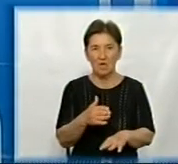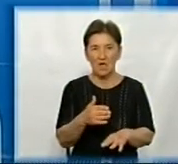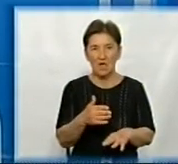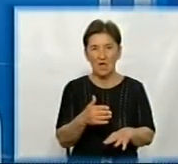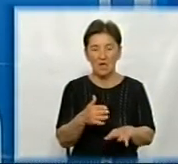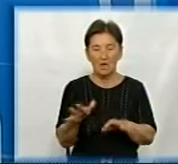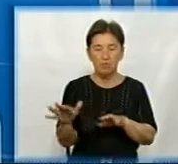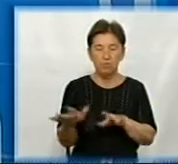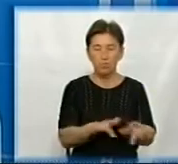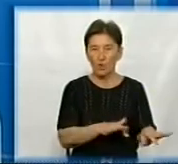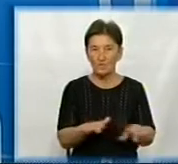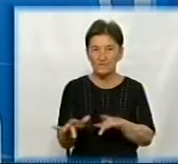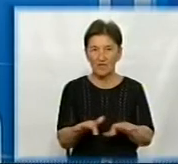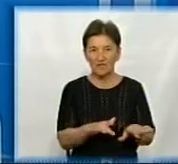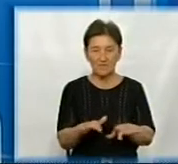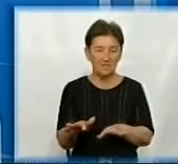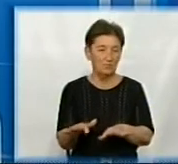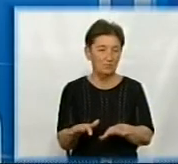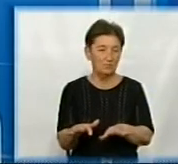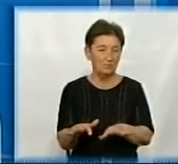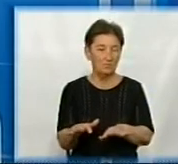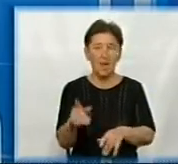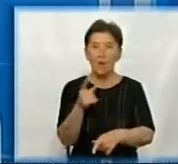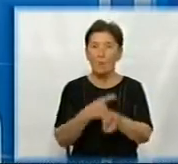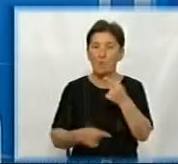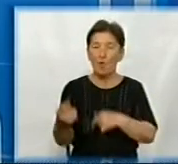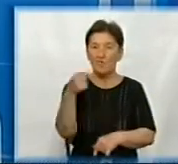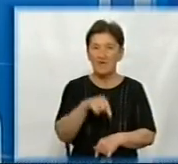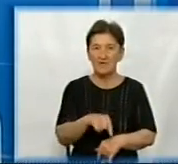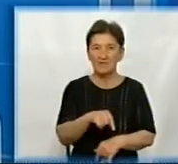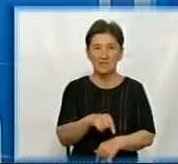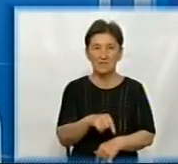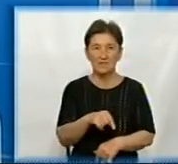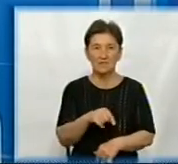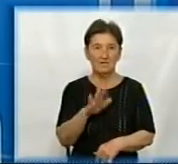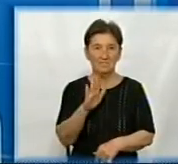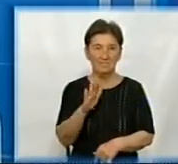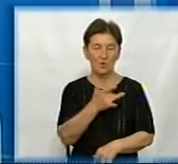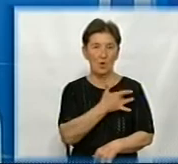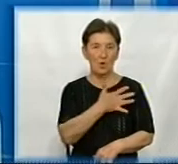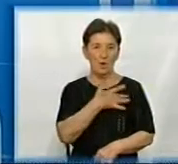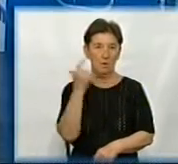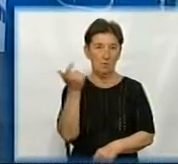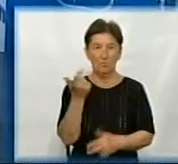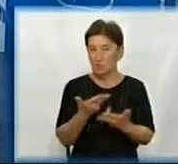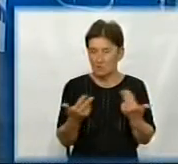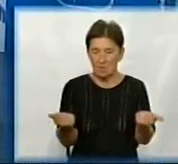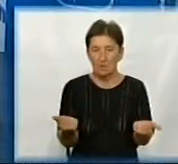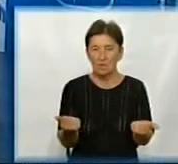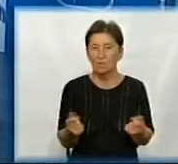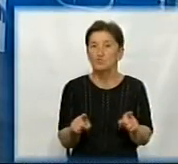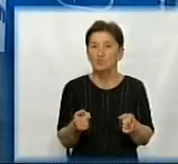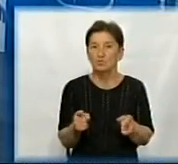розглядати тему. Ускладнило б це процес повернення цього майна у комунальну власність? Звісно, так. Воно... Чому